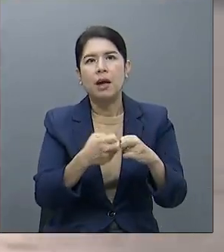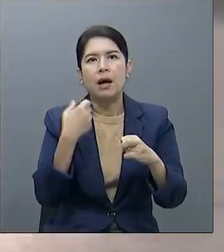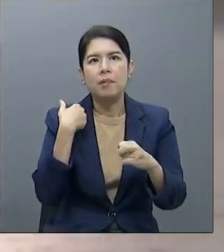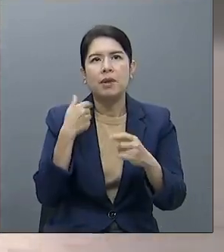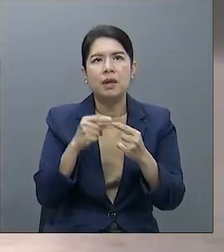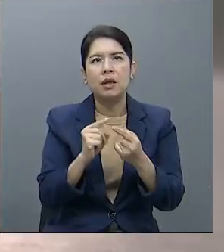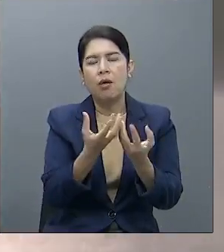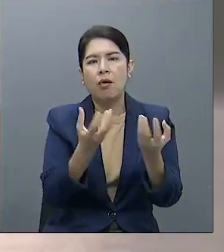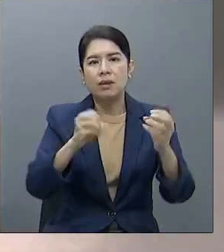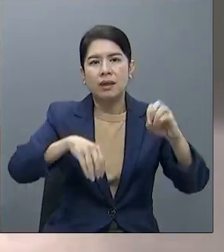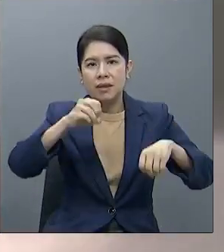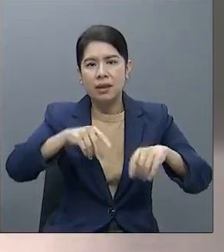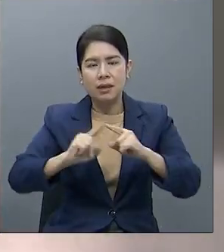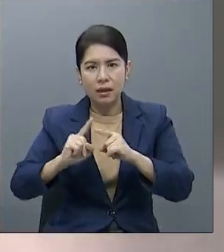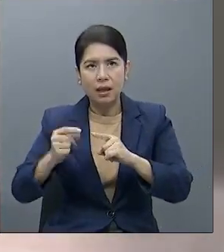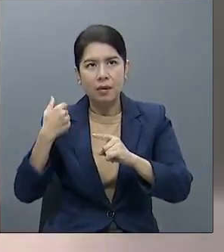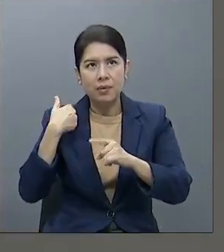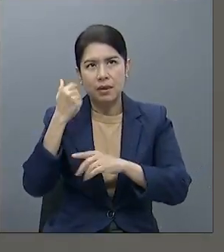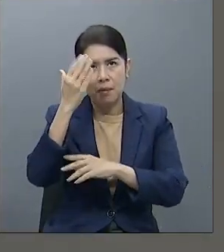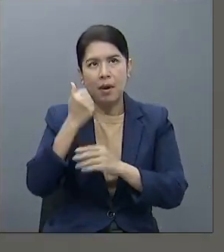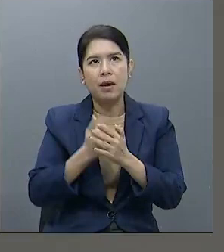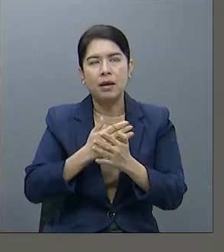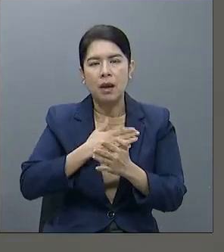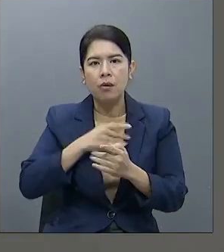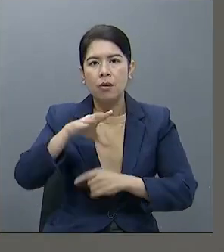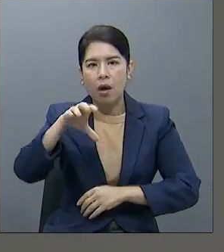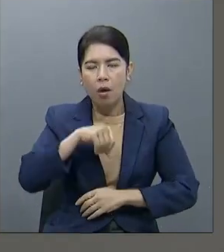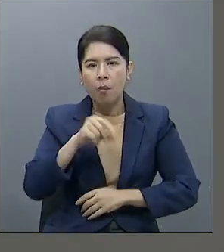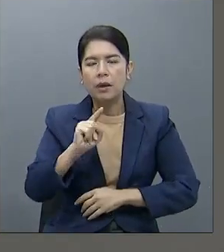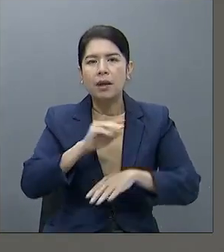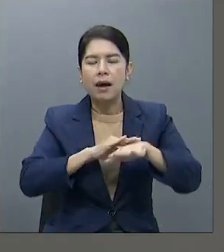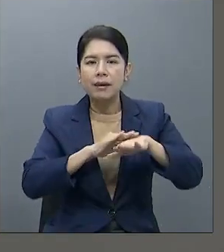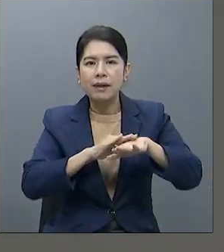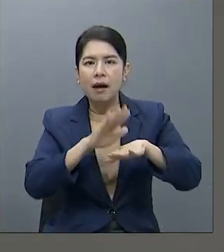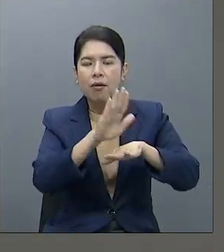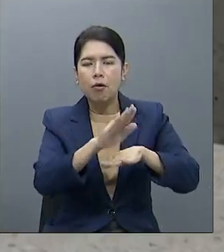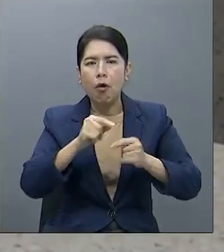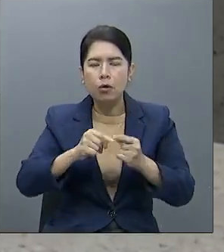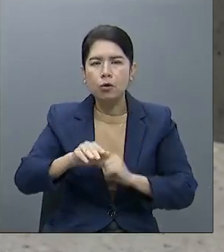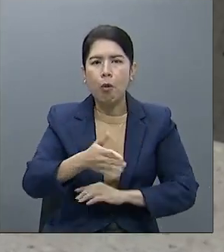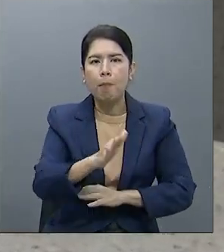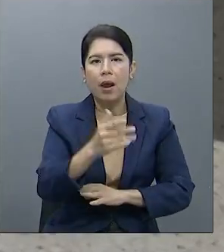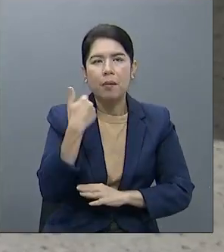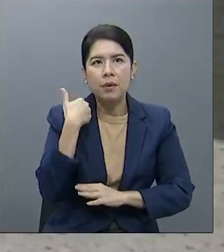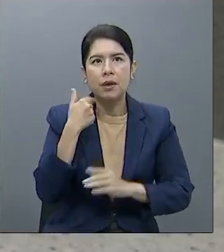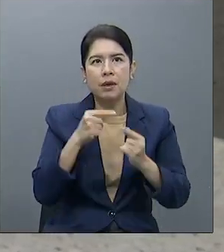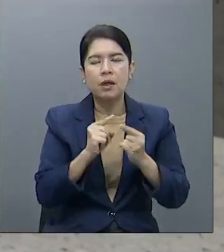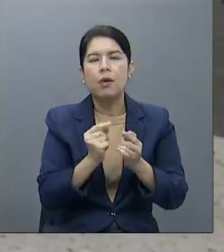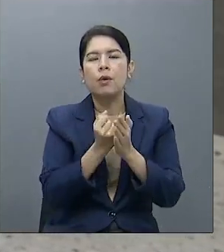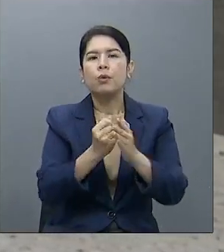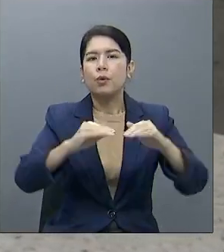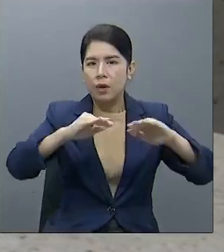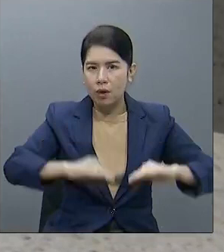ดิบนะคะจากหนังปลาที่เป็นเศษเหลือจากสารกำประมงนะคะนอกจากนี้ยังเป็นการลดการใช้สารเ